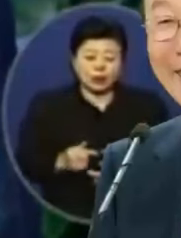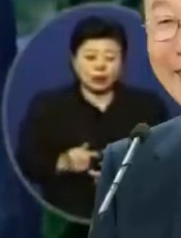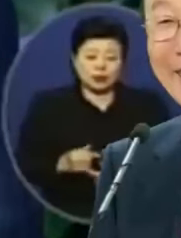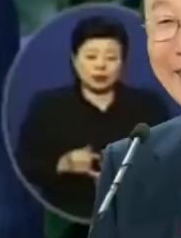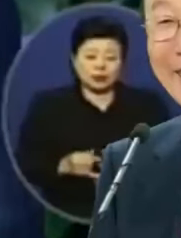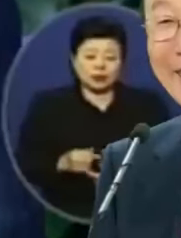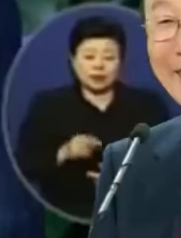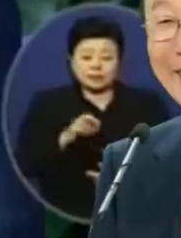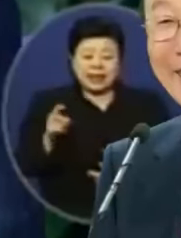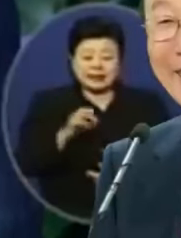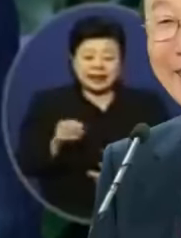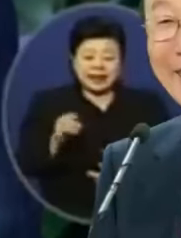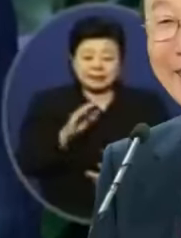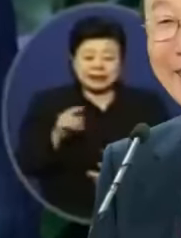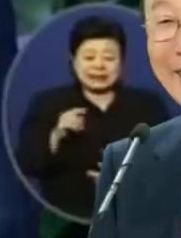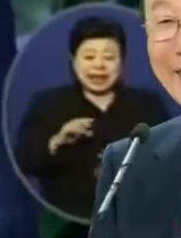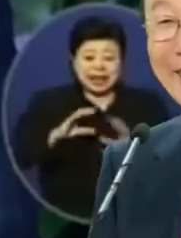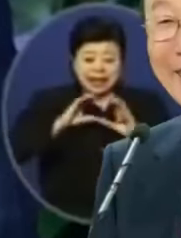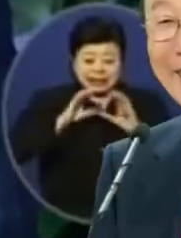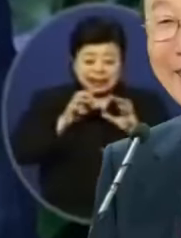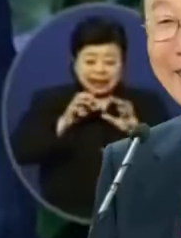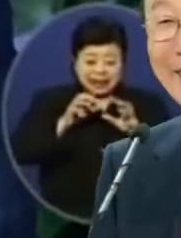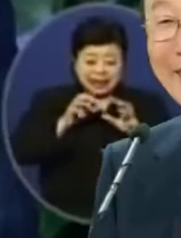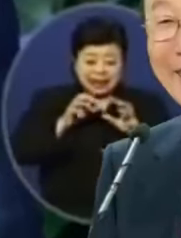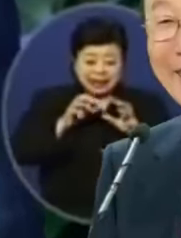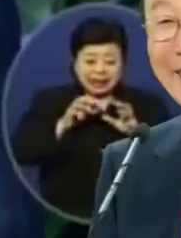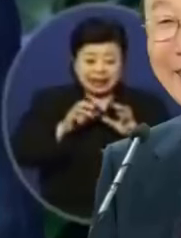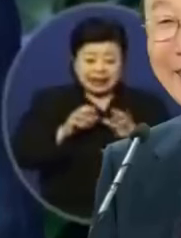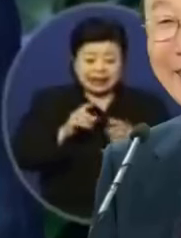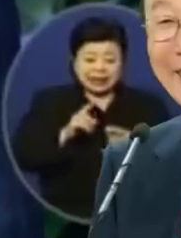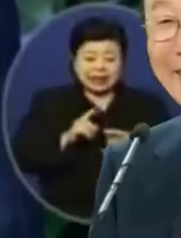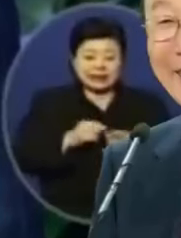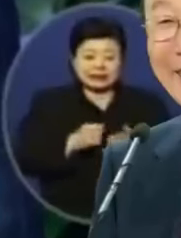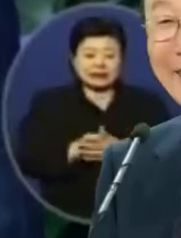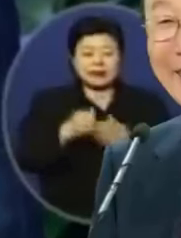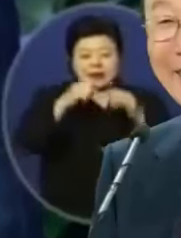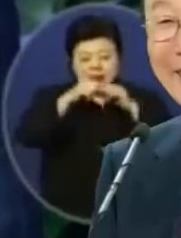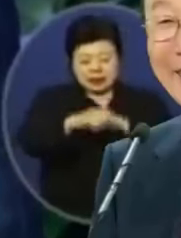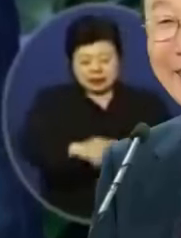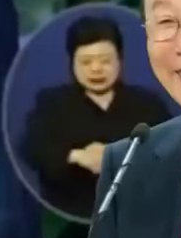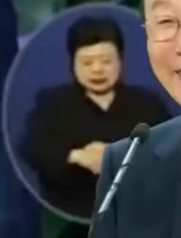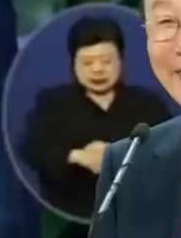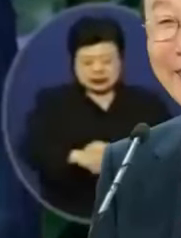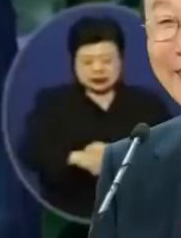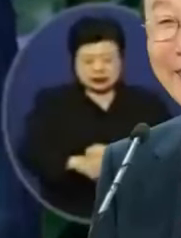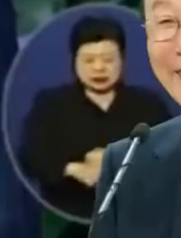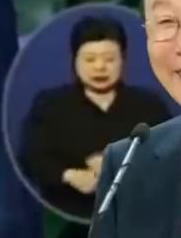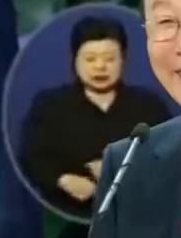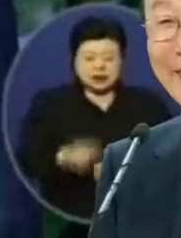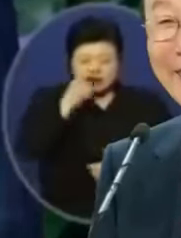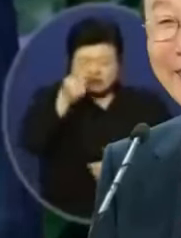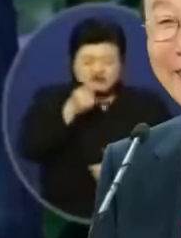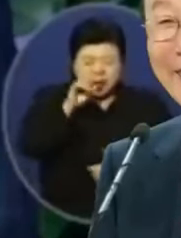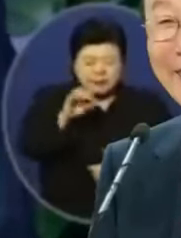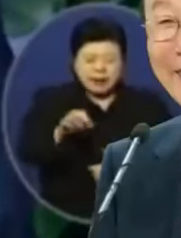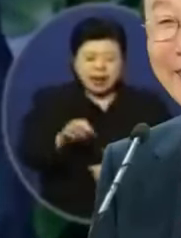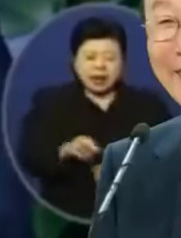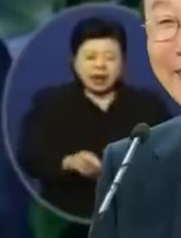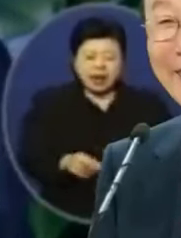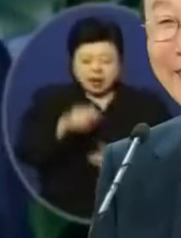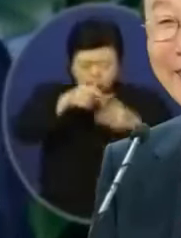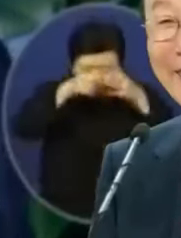메대와 파사 나라에 의해서 망했습니다. 전 구라파와